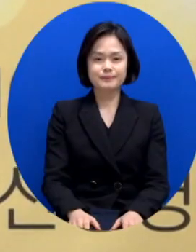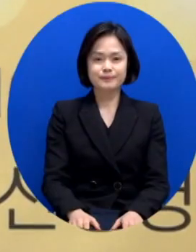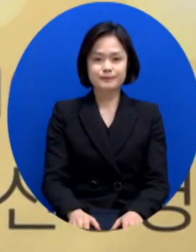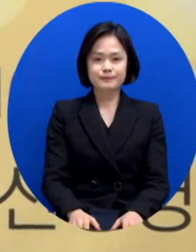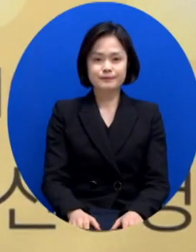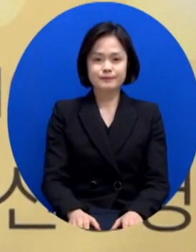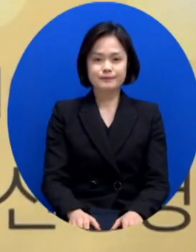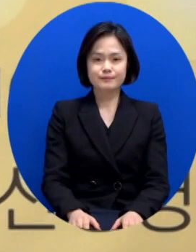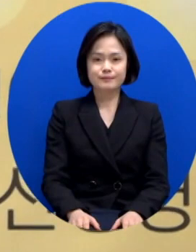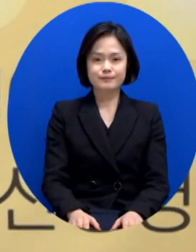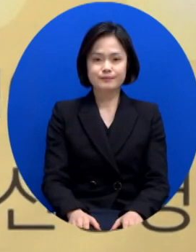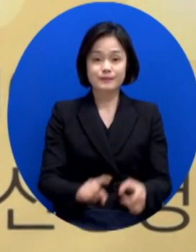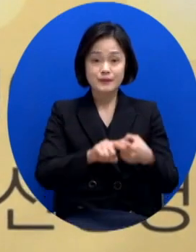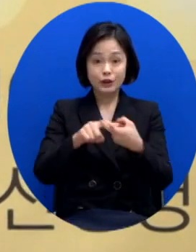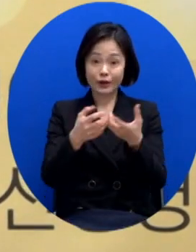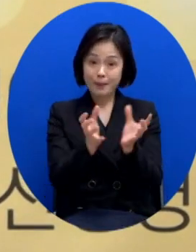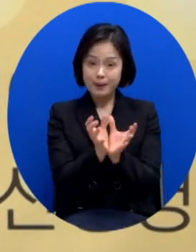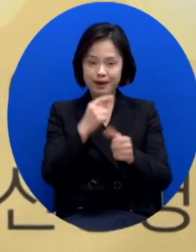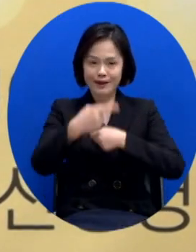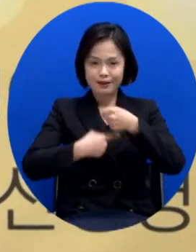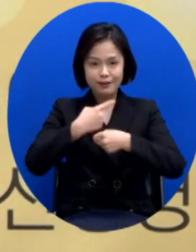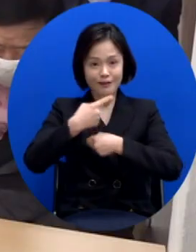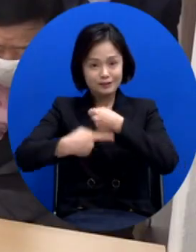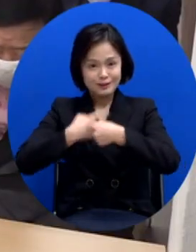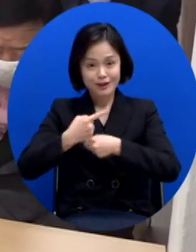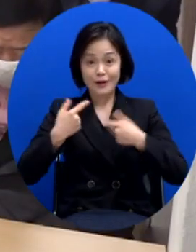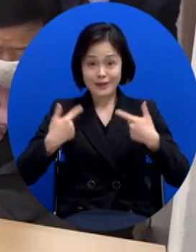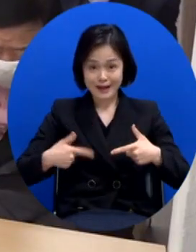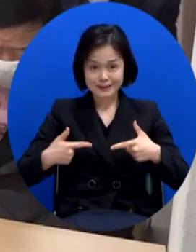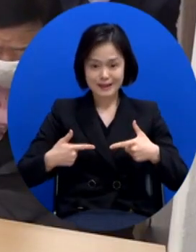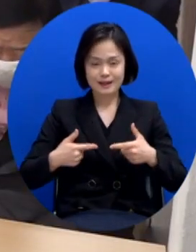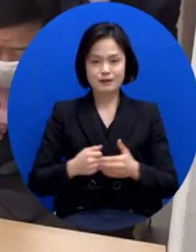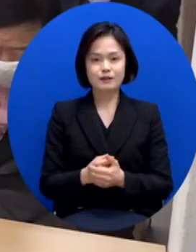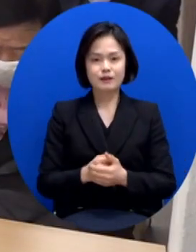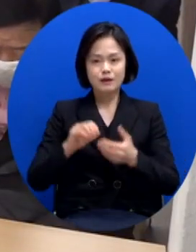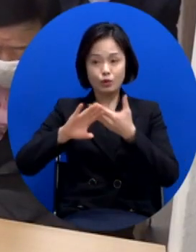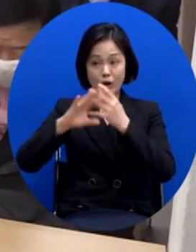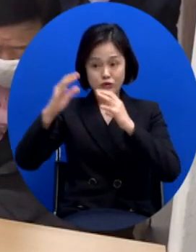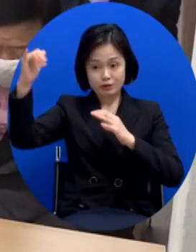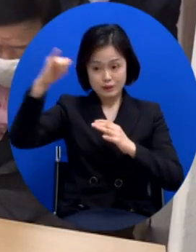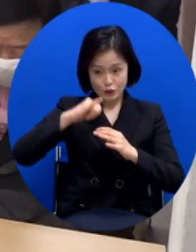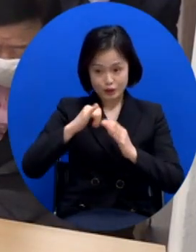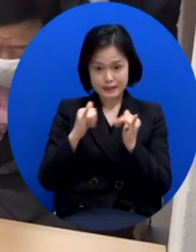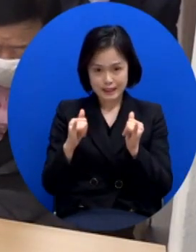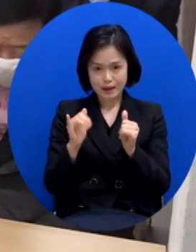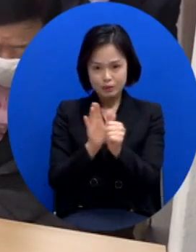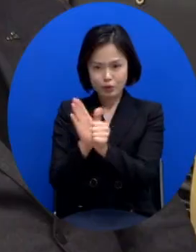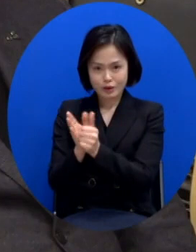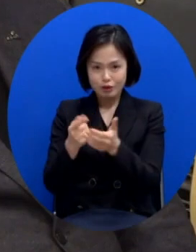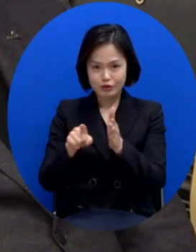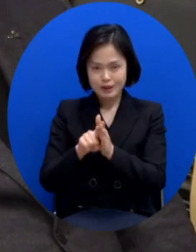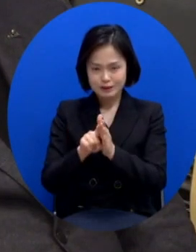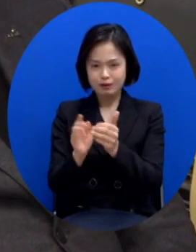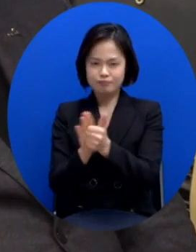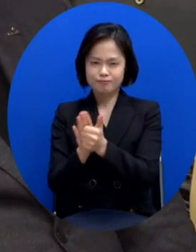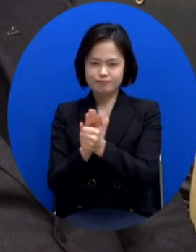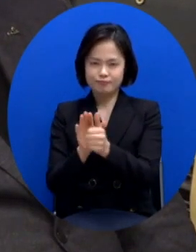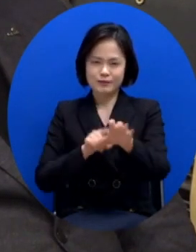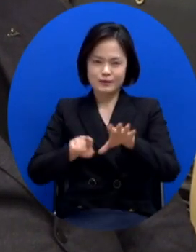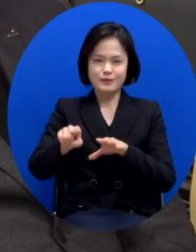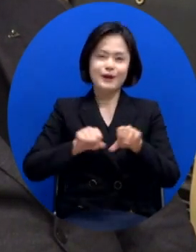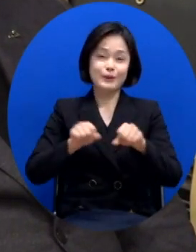기독교 총연합회 는 매년 연말 연시 마다 대한민국 이주민 희망 봉사단과 함께 소외 이웃을 섬기는 데 앞장서